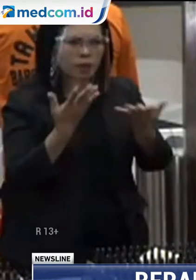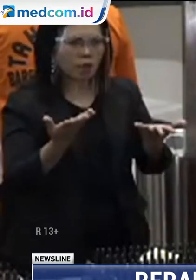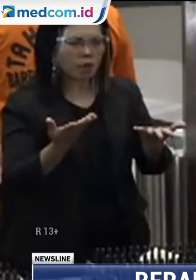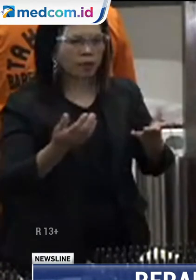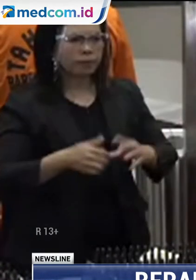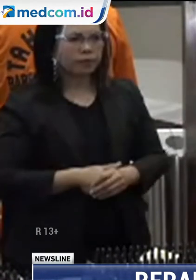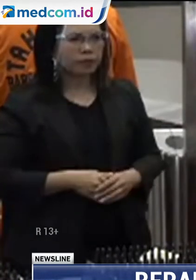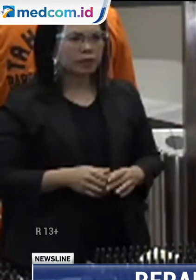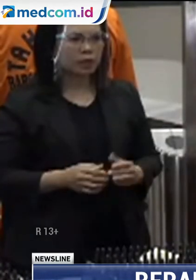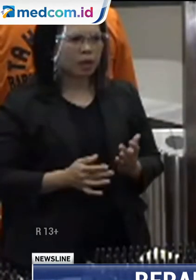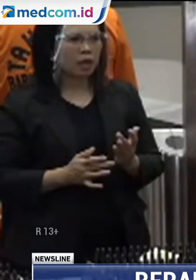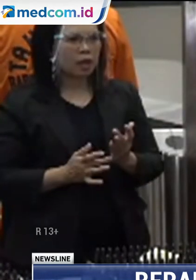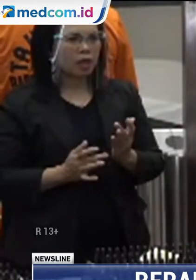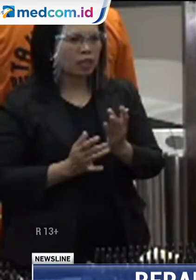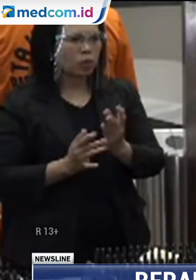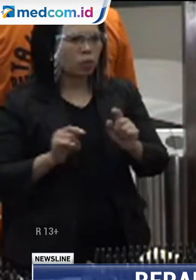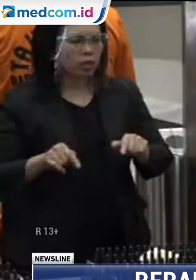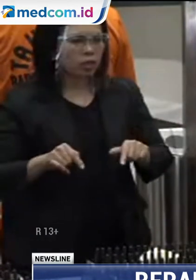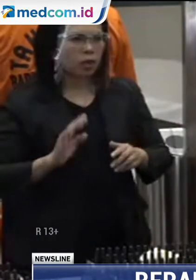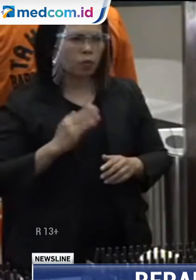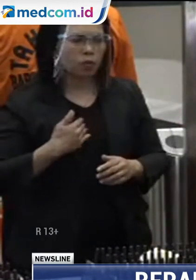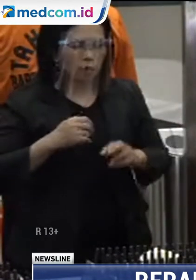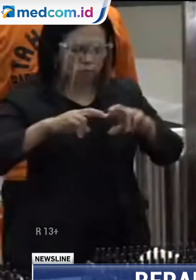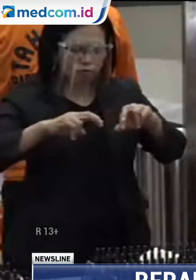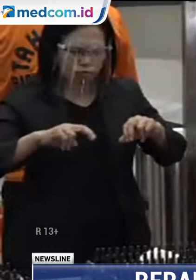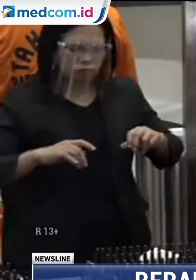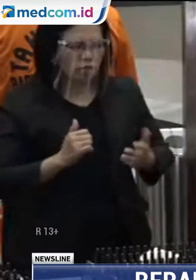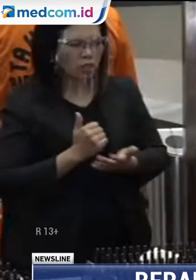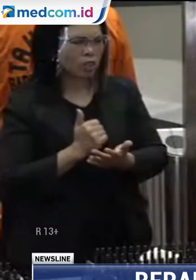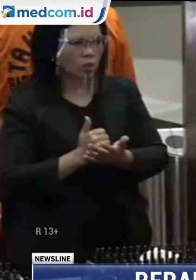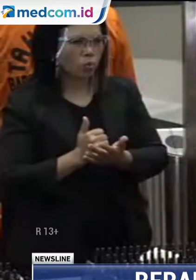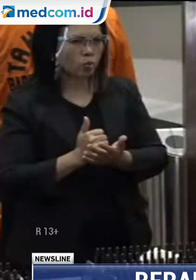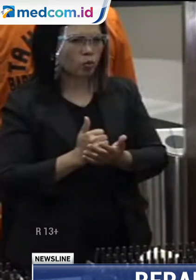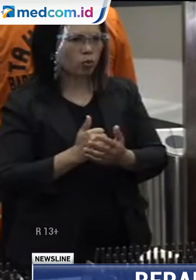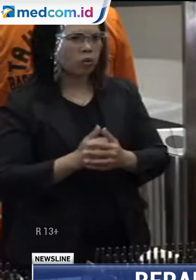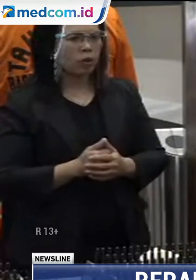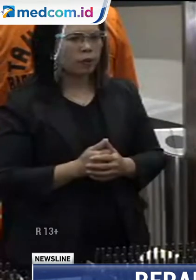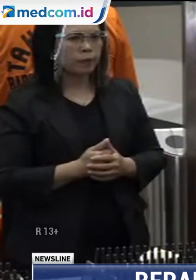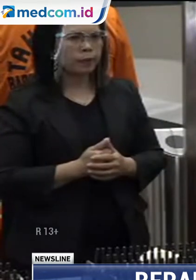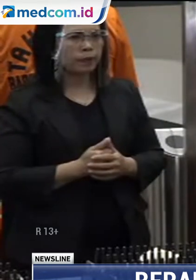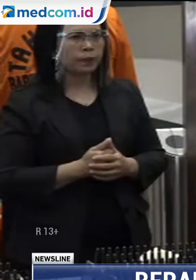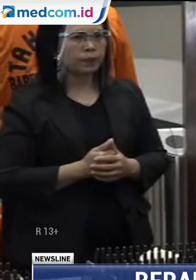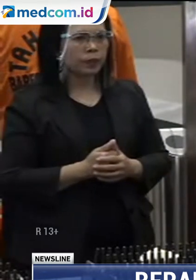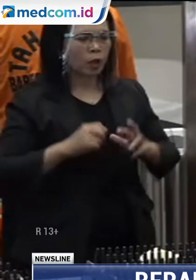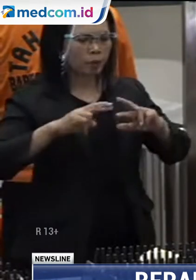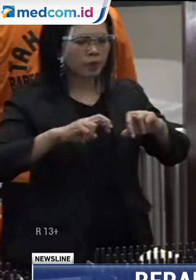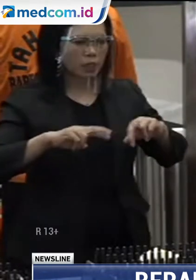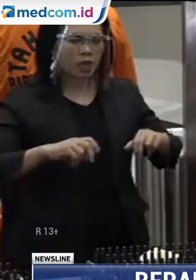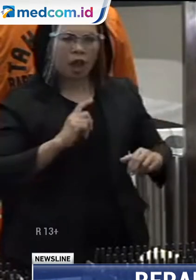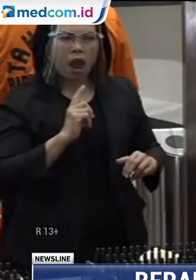financial teknologi ini memiliki karakteristik tertentu sehingga pola penyelidikannya pun